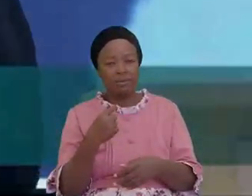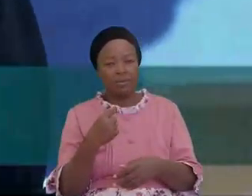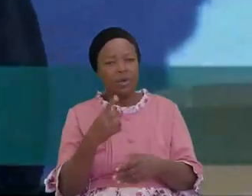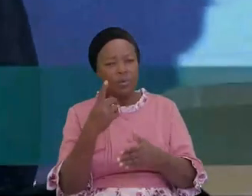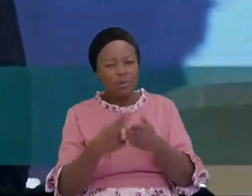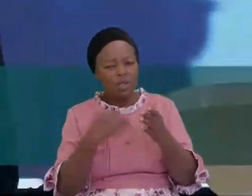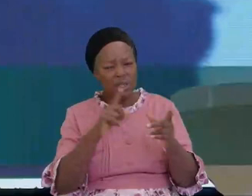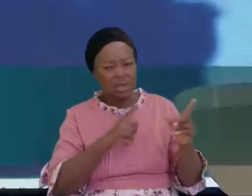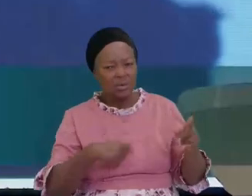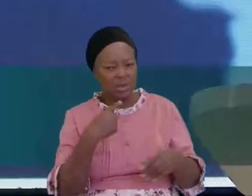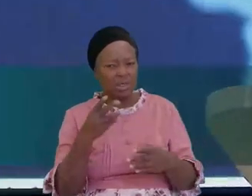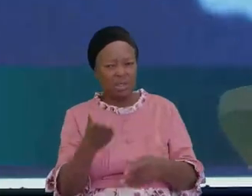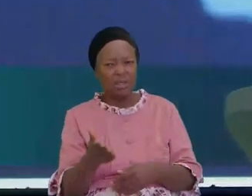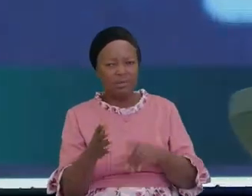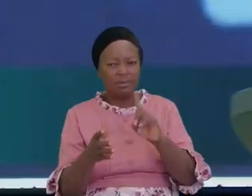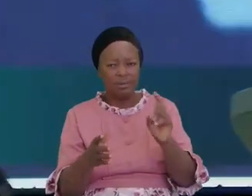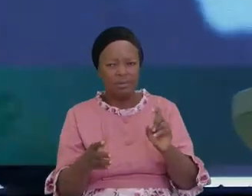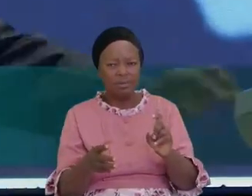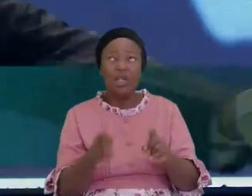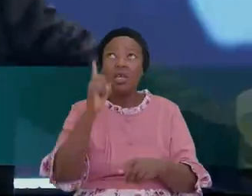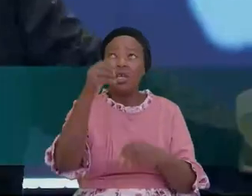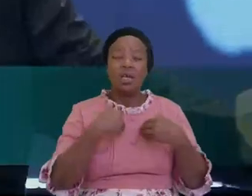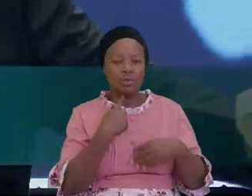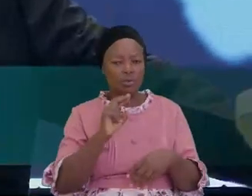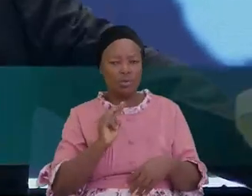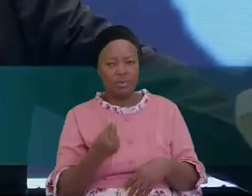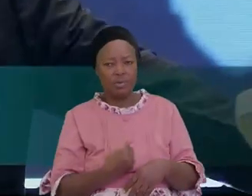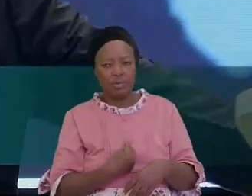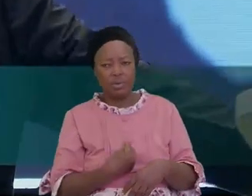Qu'est-ce que le Seigneur dit? Il nous a dit,